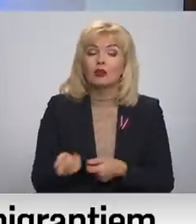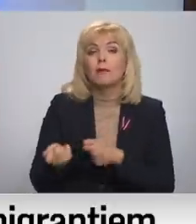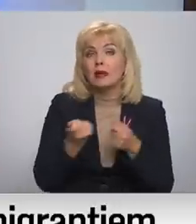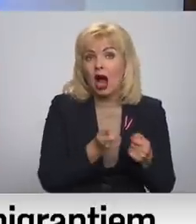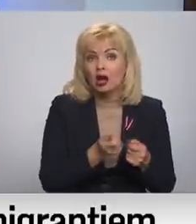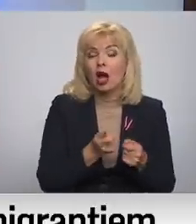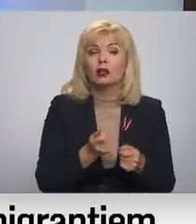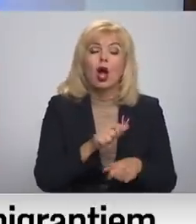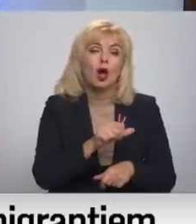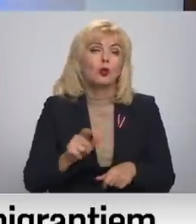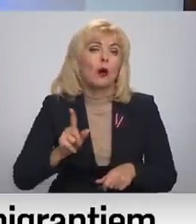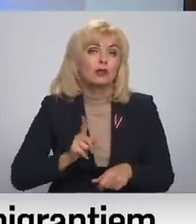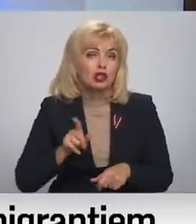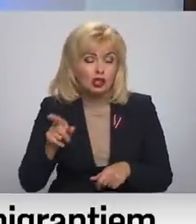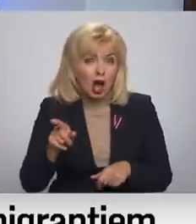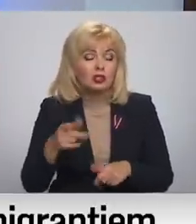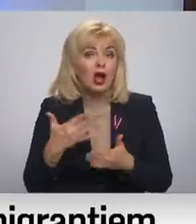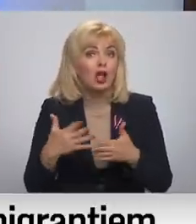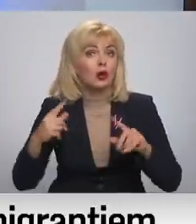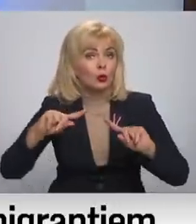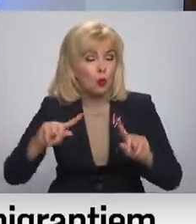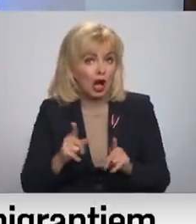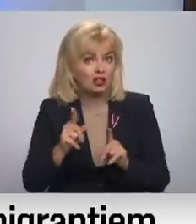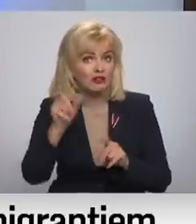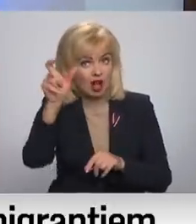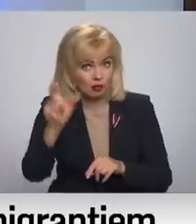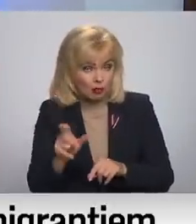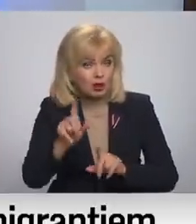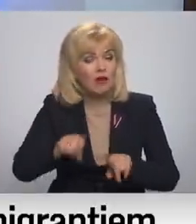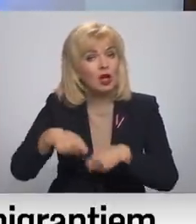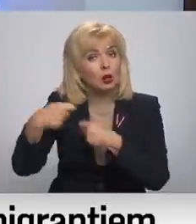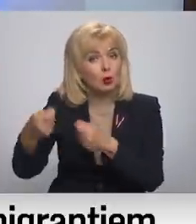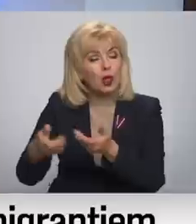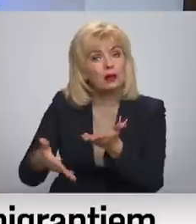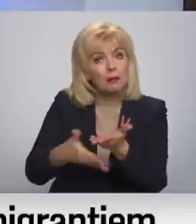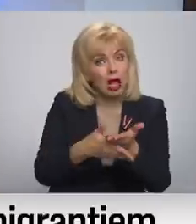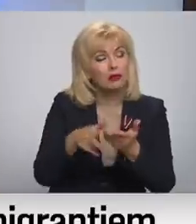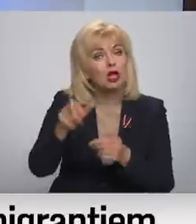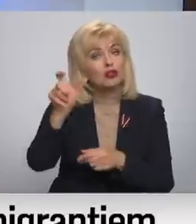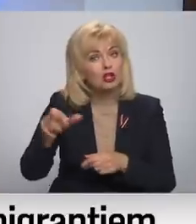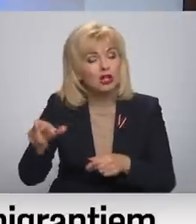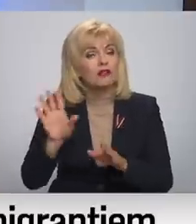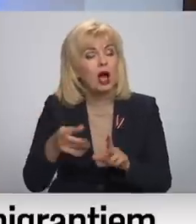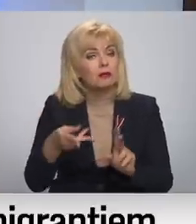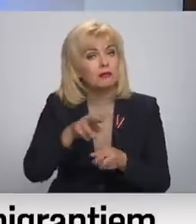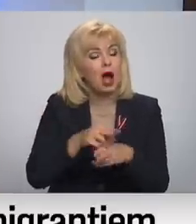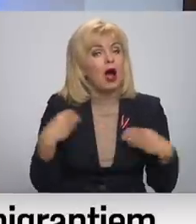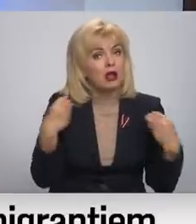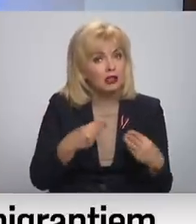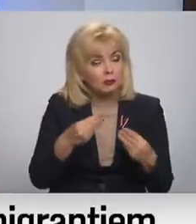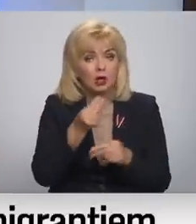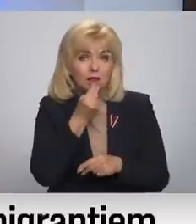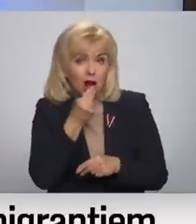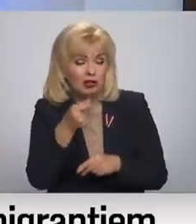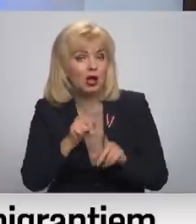arī robežsardzei, lai viņi, kad notver migrantus, varētu viņiem sniegt šo palīdzību, lai šie cilvēki var pārģērbties, paēst.